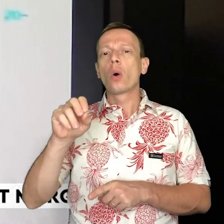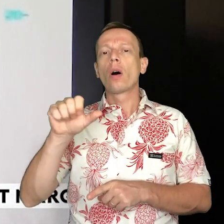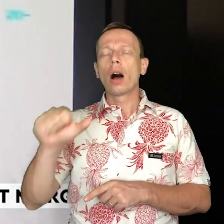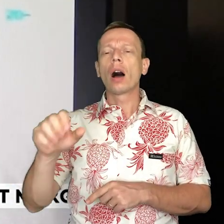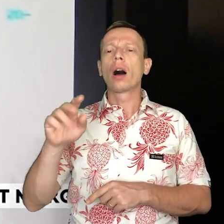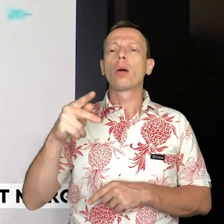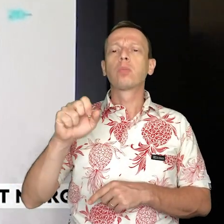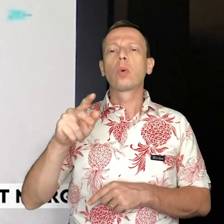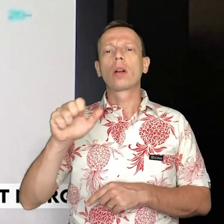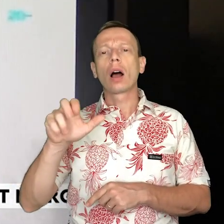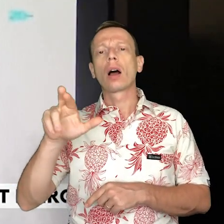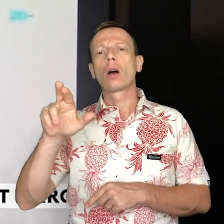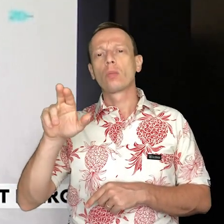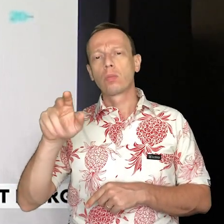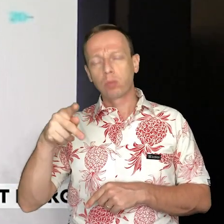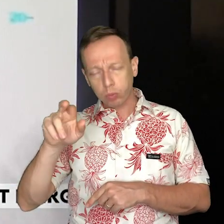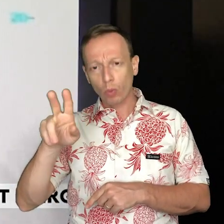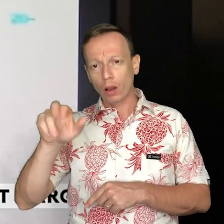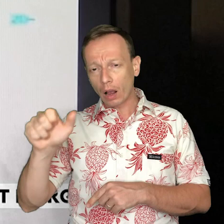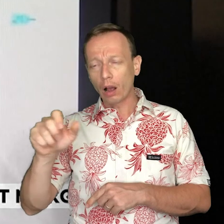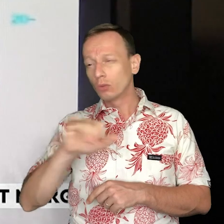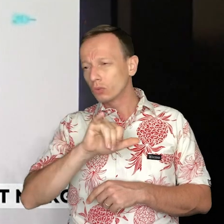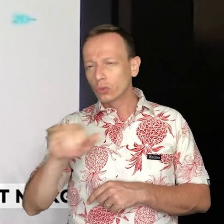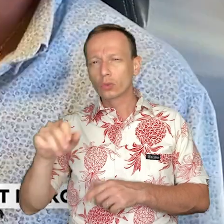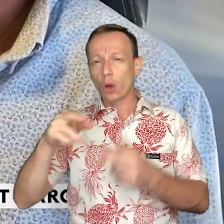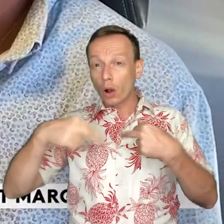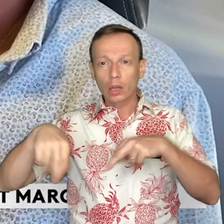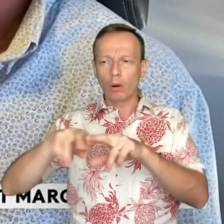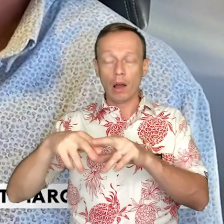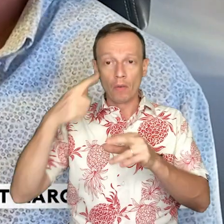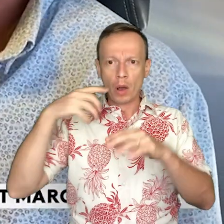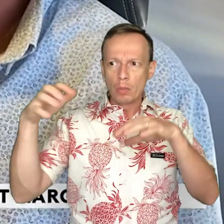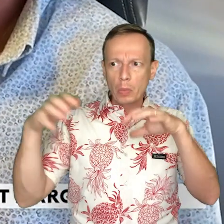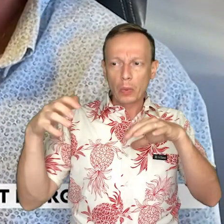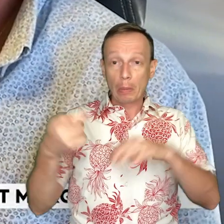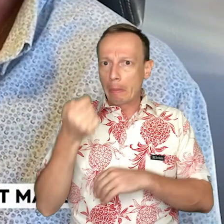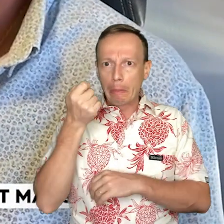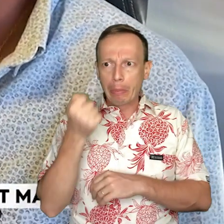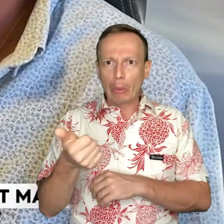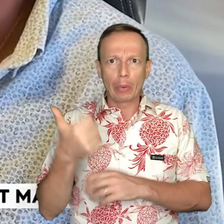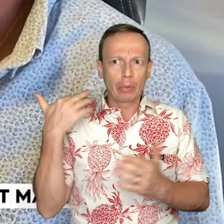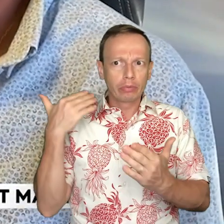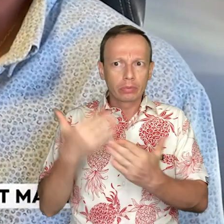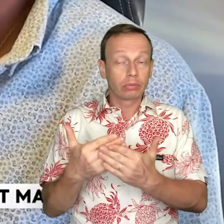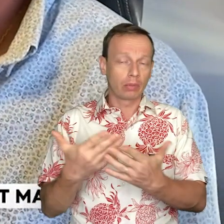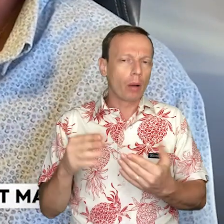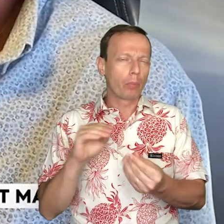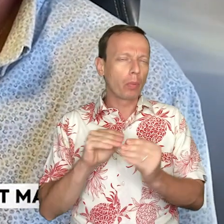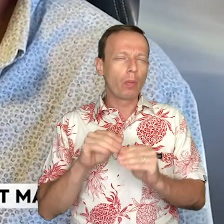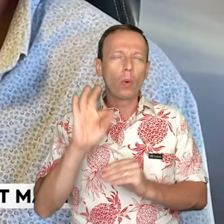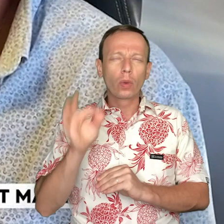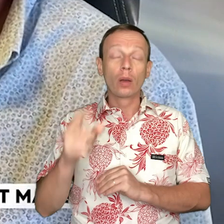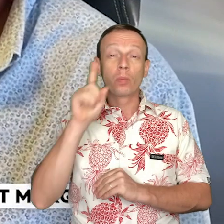Puka, Reo, Ho et Rangiroa, voilà, les pluies, on a eu peu de pluie au Tuamotu, ce qui